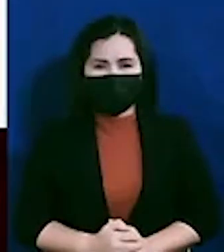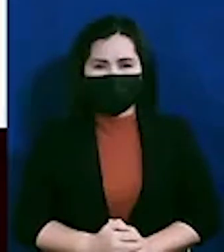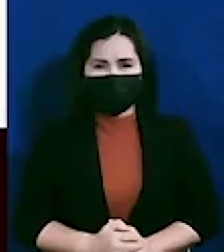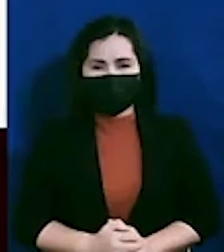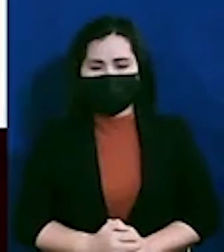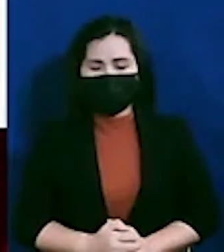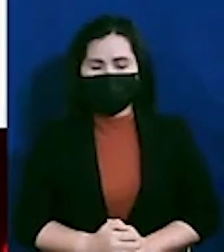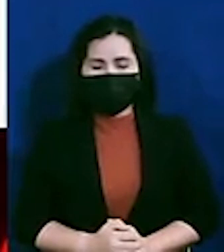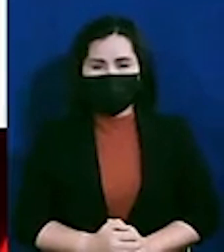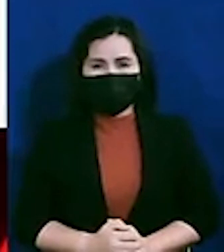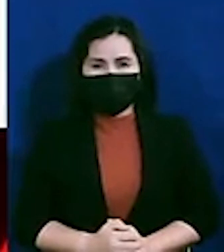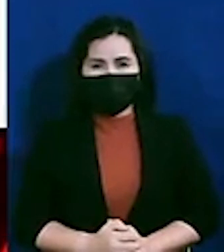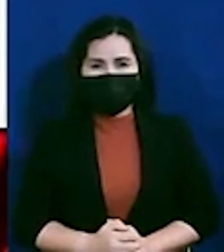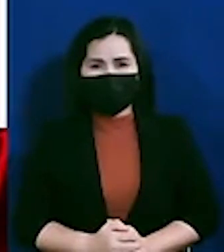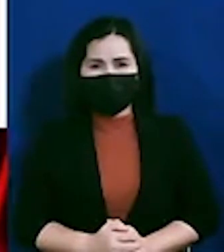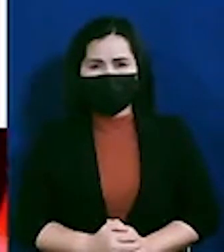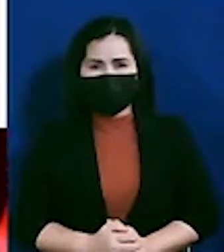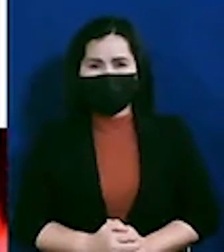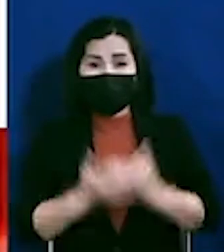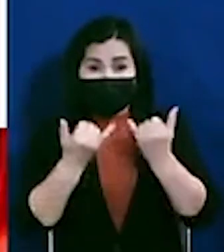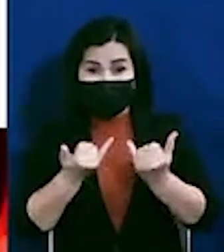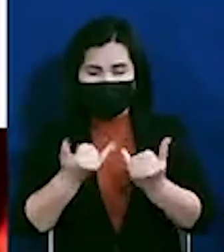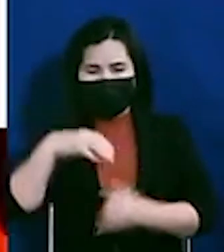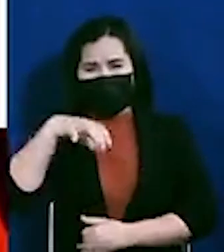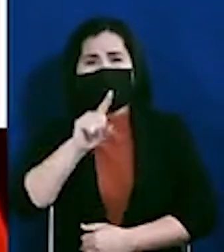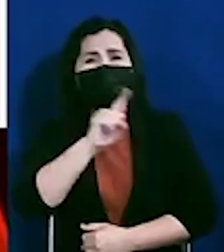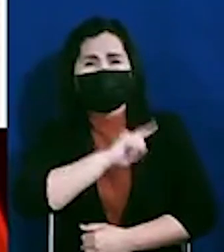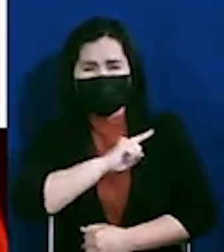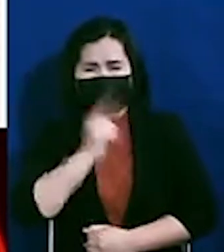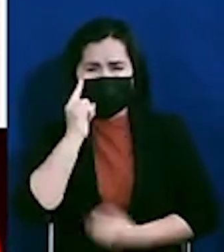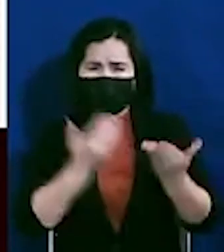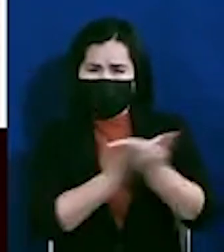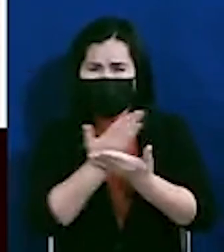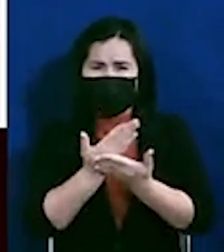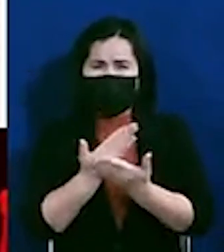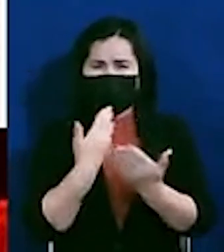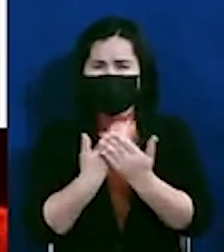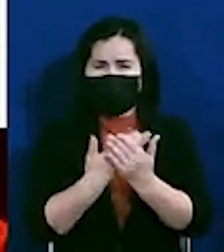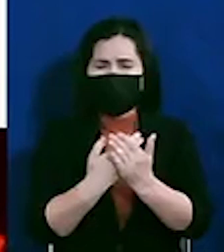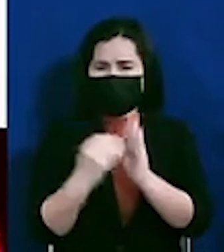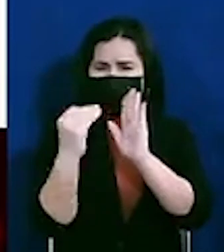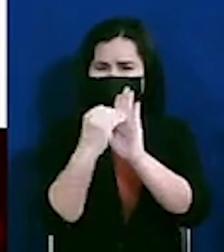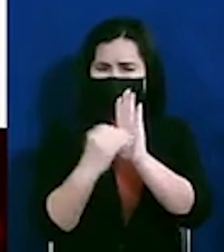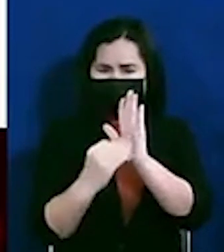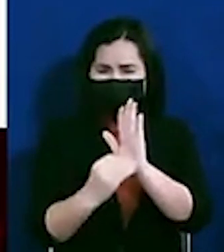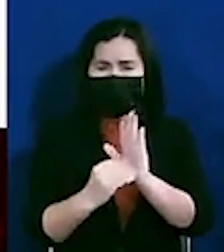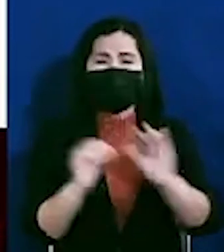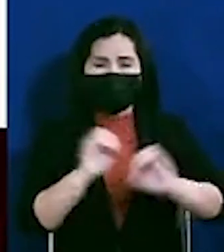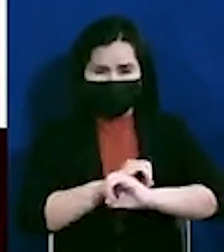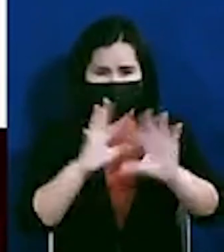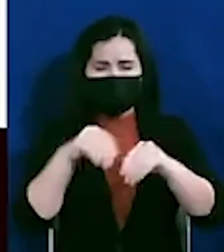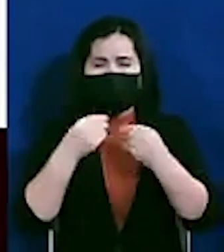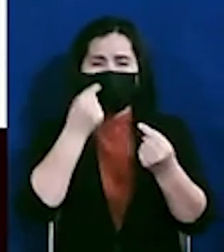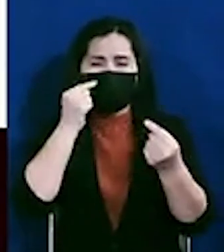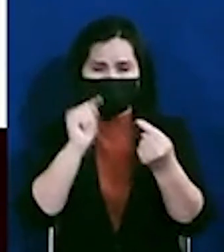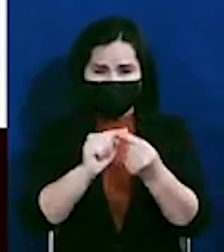เท่าที่ทราบสำนักงานเราประชุมชาติก็กำลังนาน่าจะกำหนดเกณฑ์พวกนี้ออกมาให้ต่อเนื่องให้สอดคล้อง